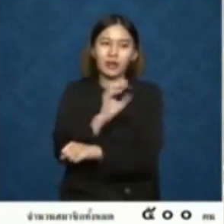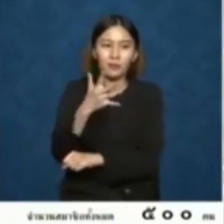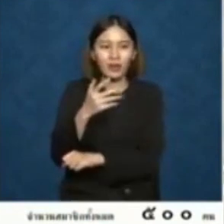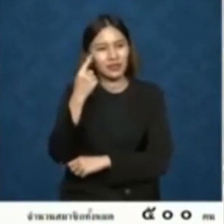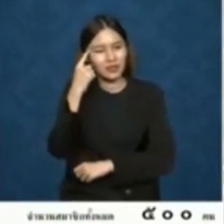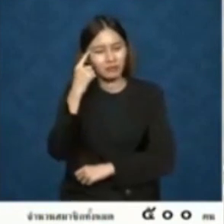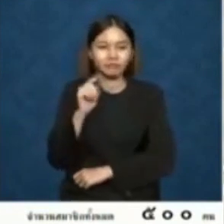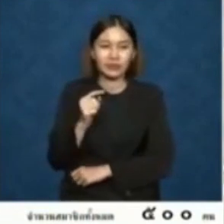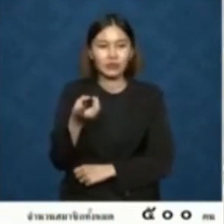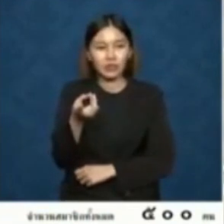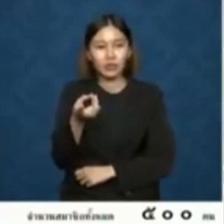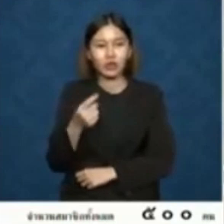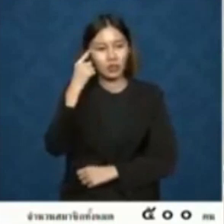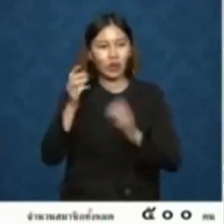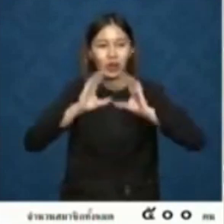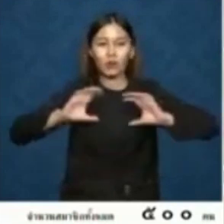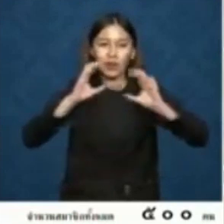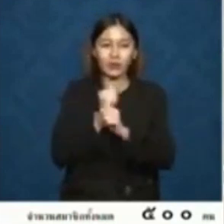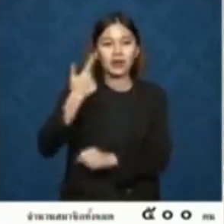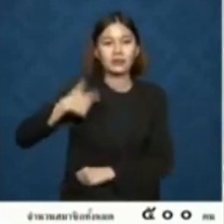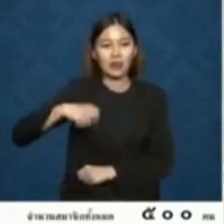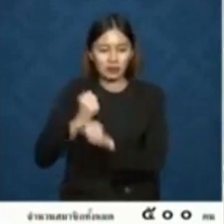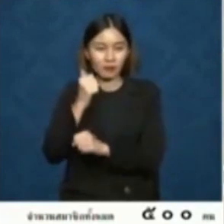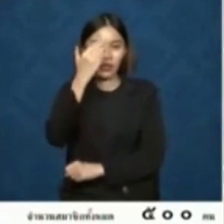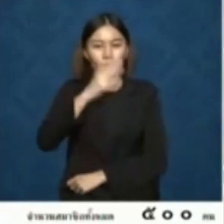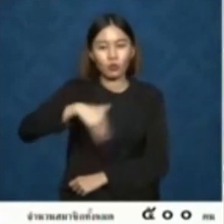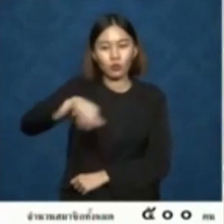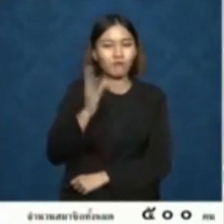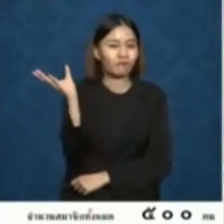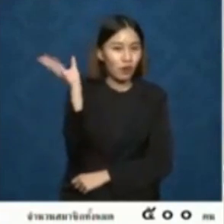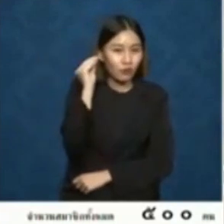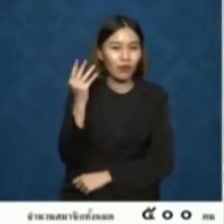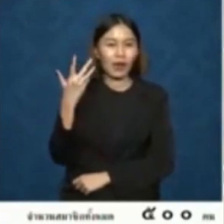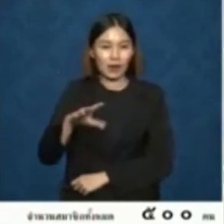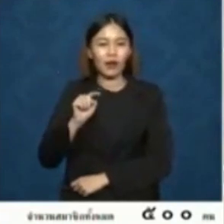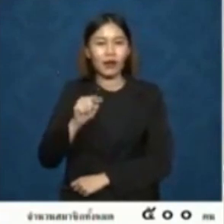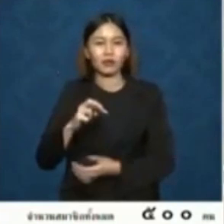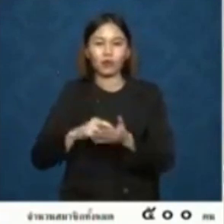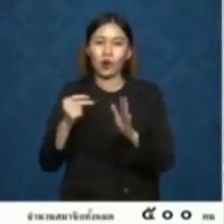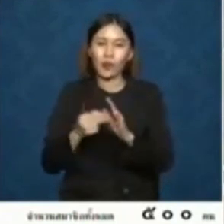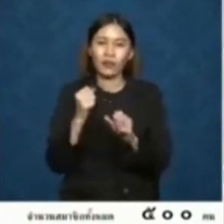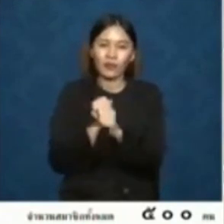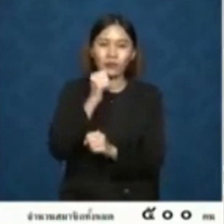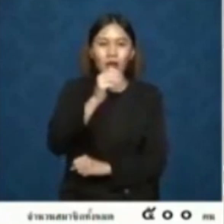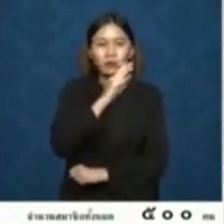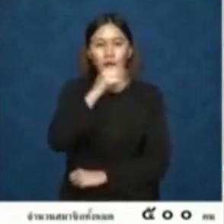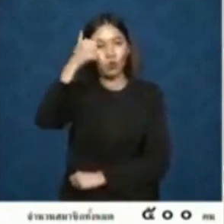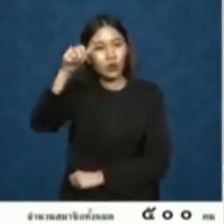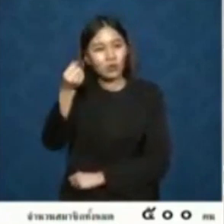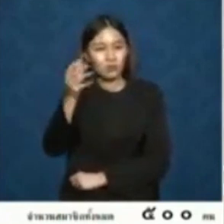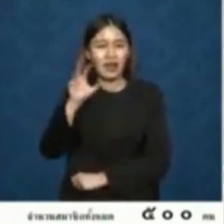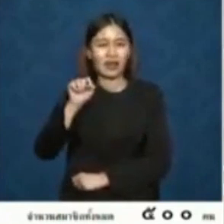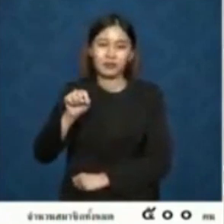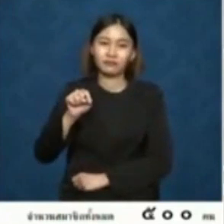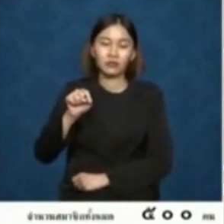กันนิดหน่อยผมเชื่อมั่นว่ารัฐบาลทำทันกฤษฎีกาทำทันเพราะท่านฟังพวกเราทั้งหมดแล้วแบบนี้ก็จะได้ลงตัวครับเพราะว่าถ้าเกิดเป็น15